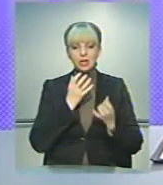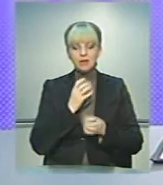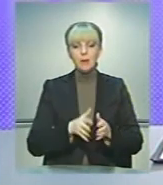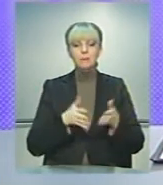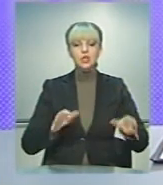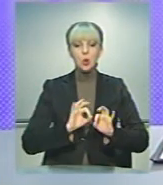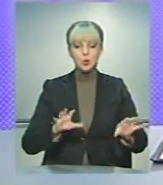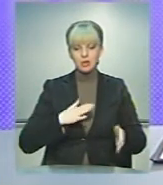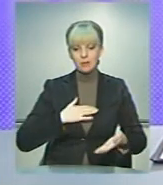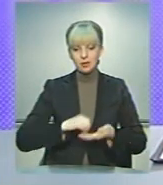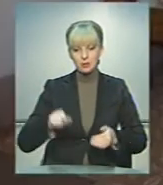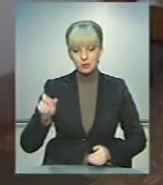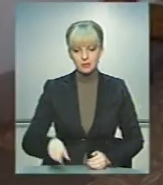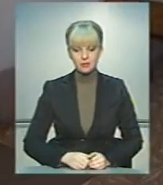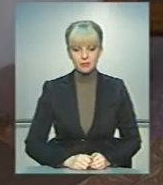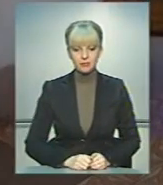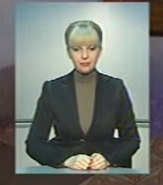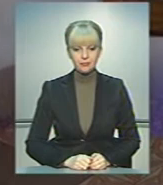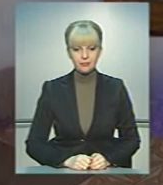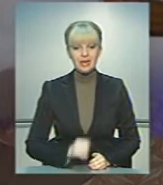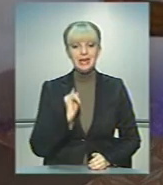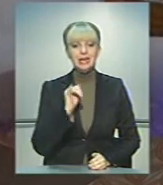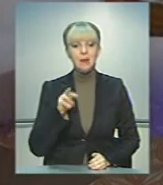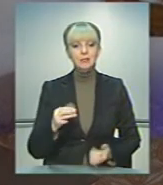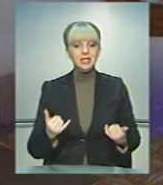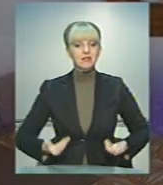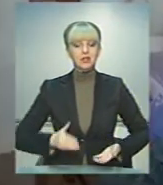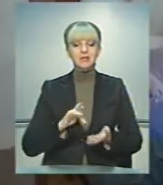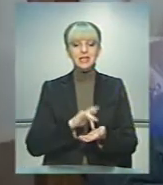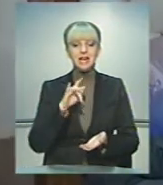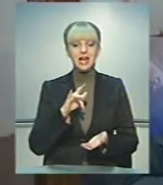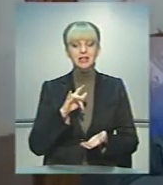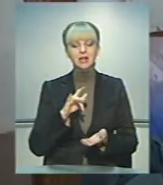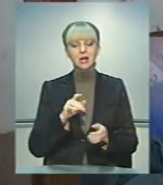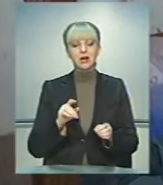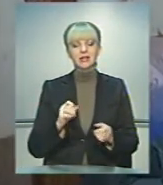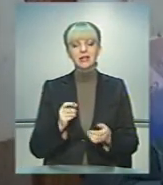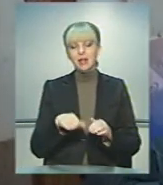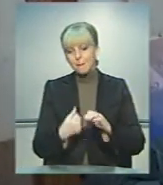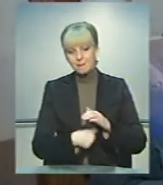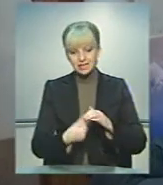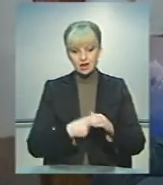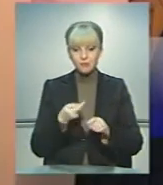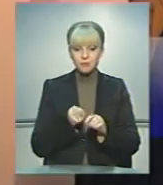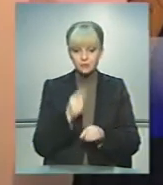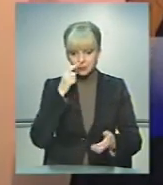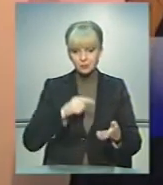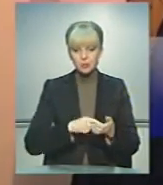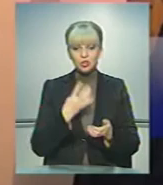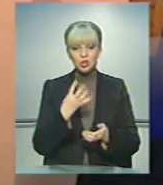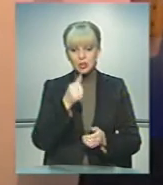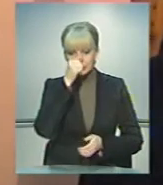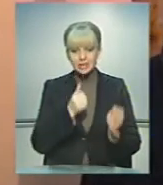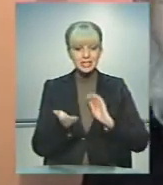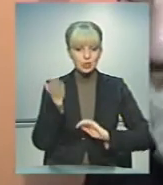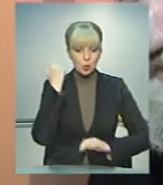Більше розкаже мій колега. Ілля Маніліч нині живе в центрі ресоціалізації для безхатченків. Сюди потрапив ще 4